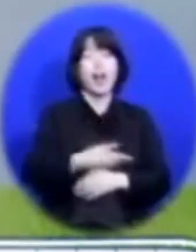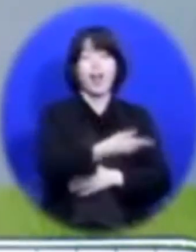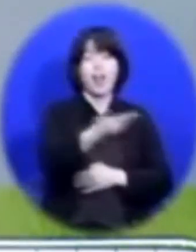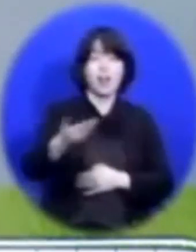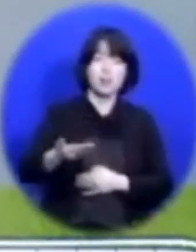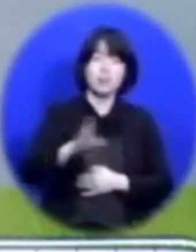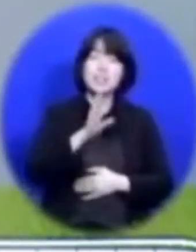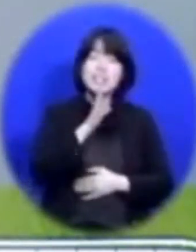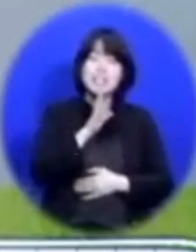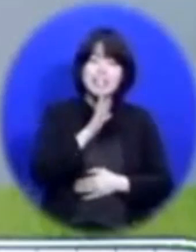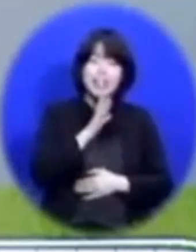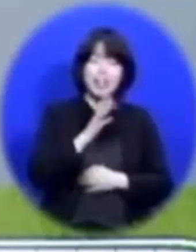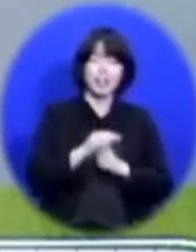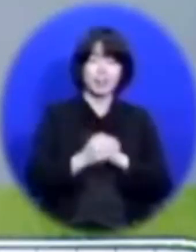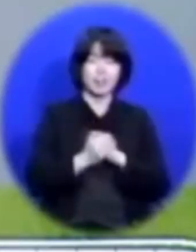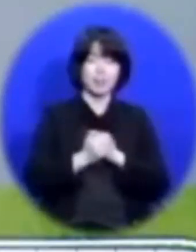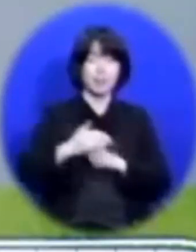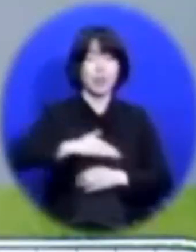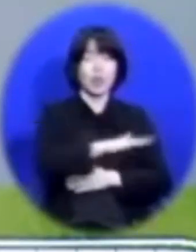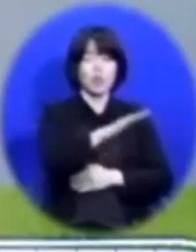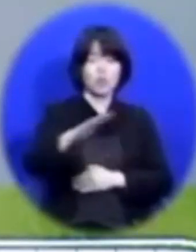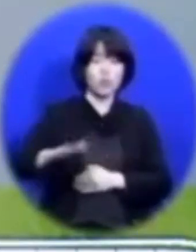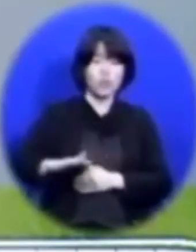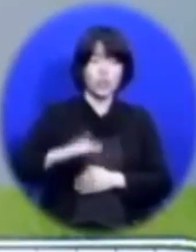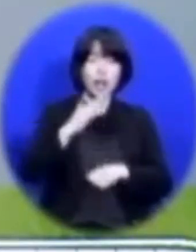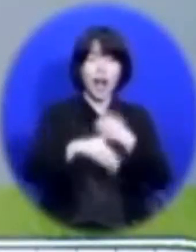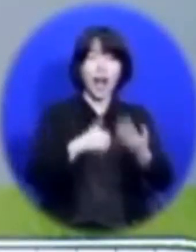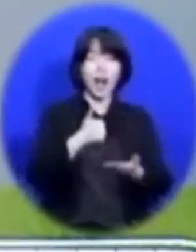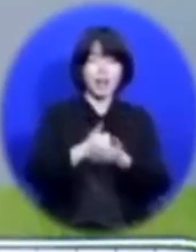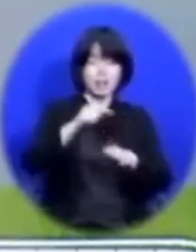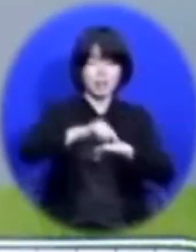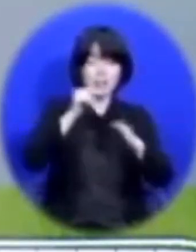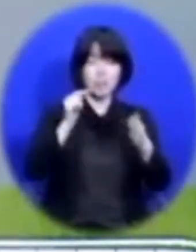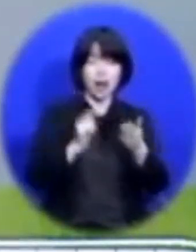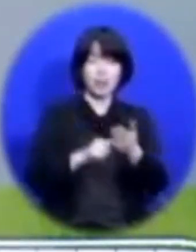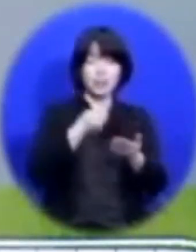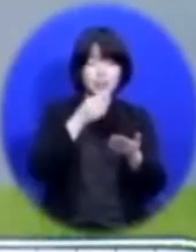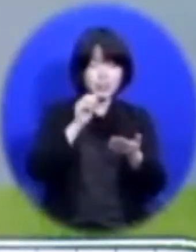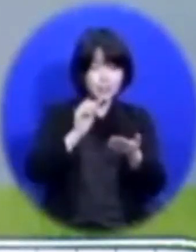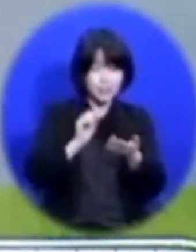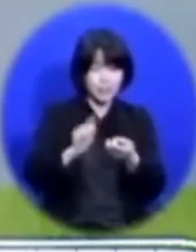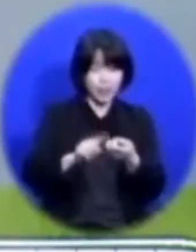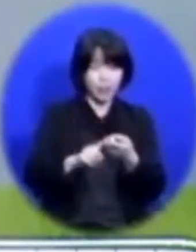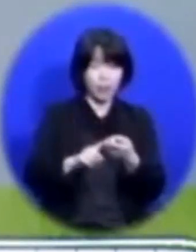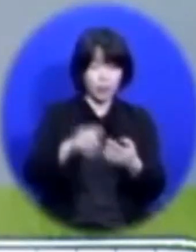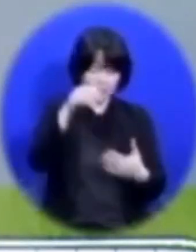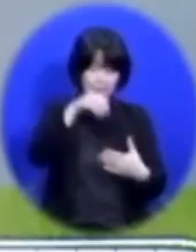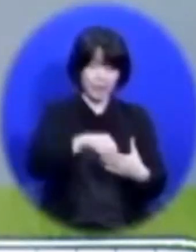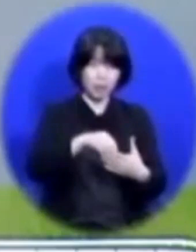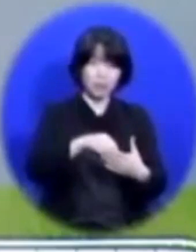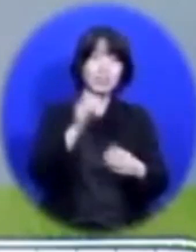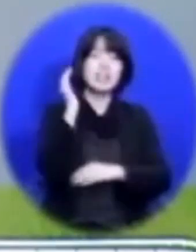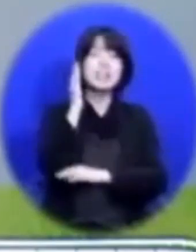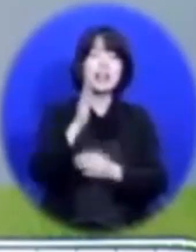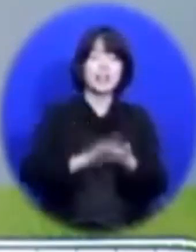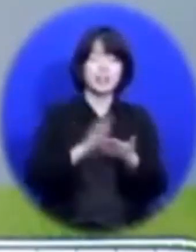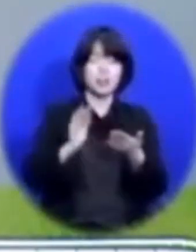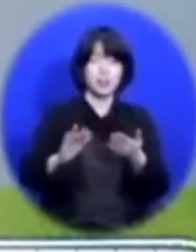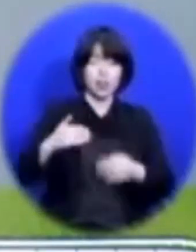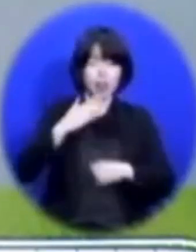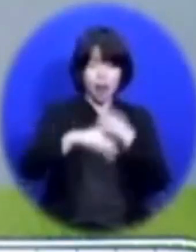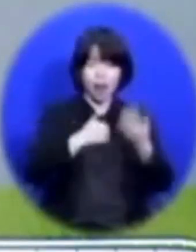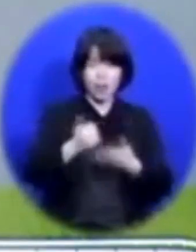여러분,이이야기는 우리하나님의마음을정확하게담아낸이야기입니다. 하나님